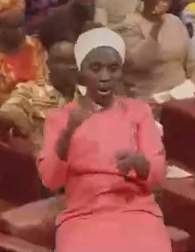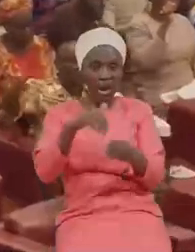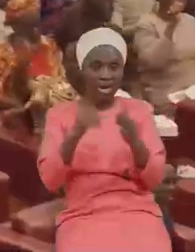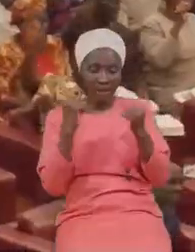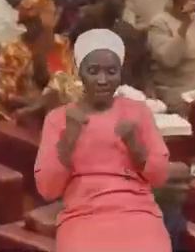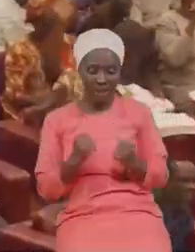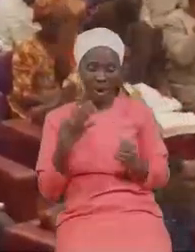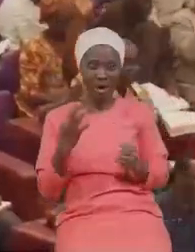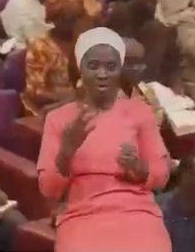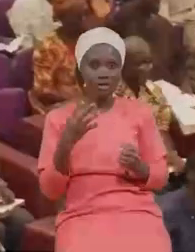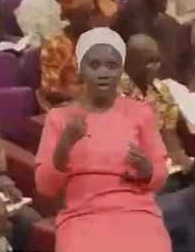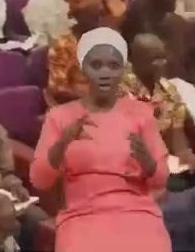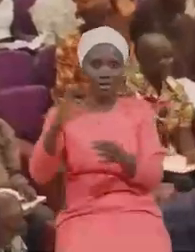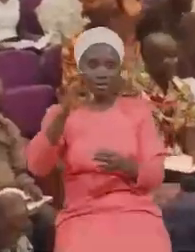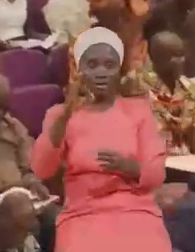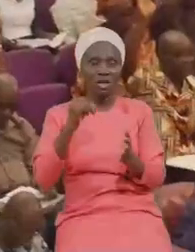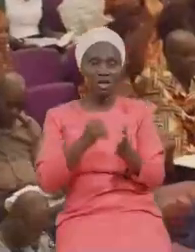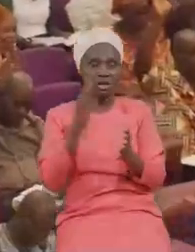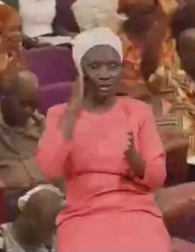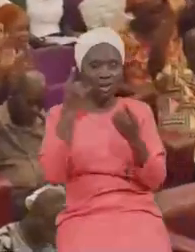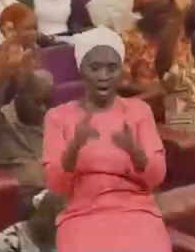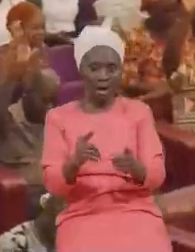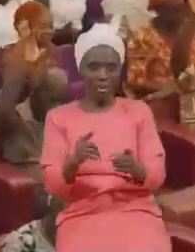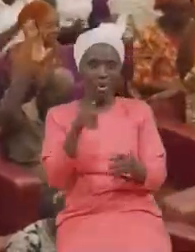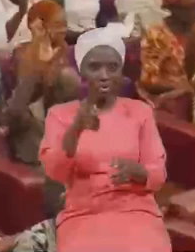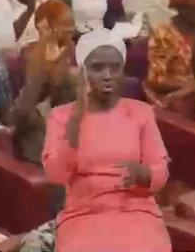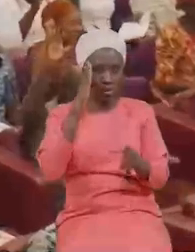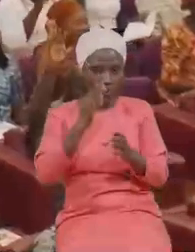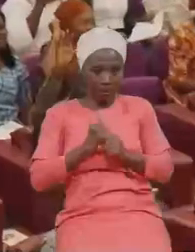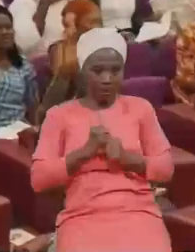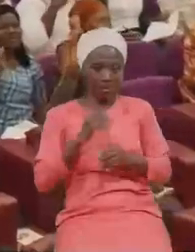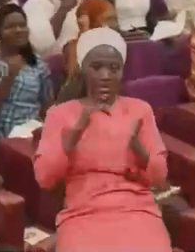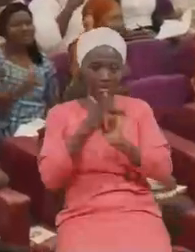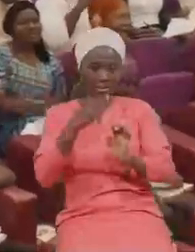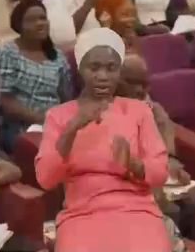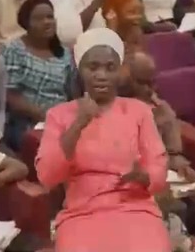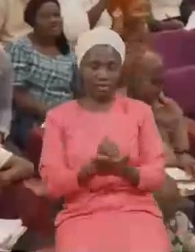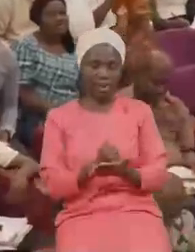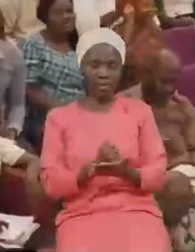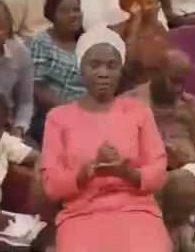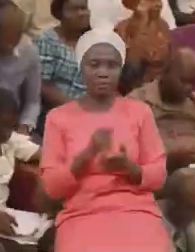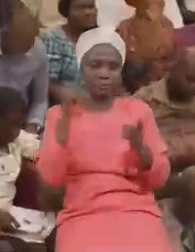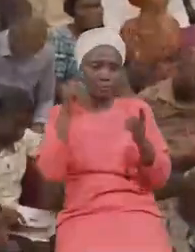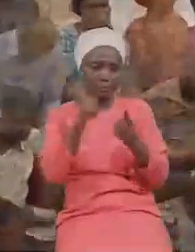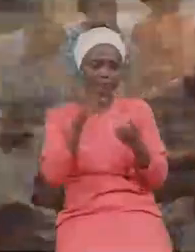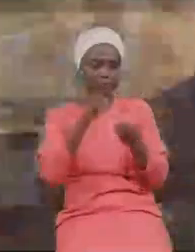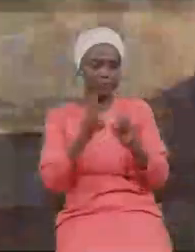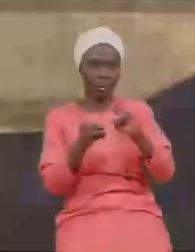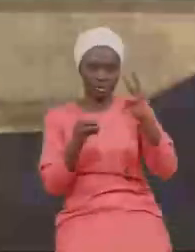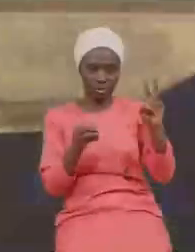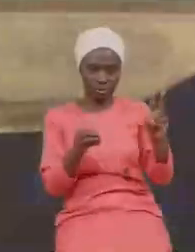de l'Esprit se lave doit arriver vous allez poser au nom de Jésus-Christ deuxième point